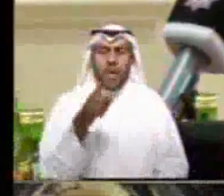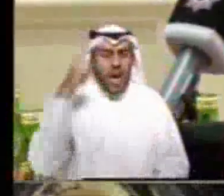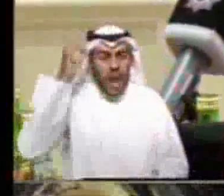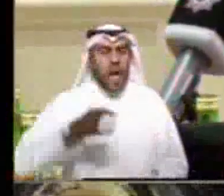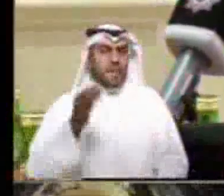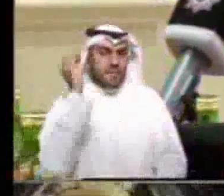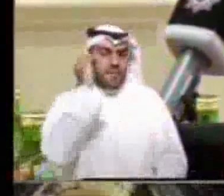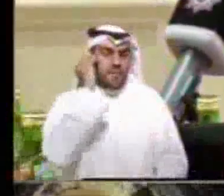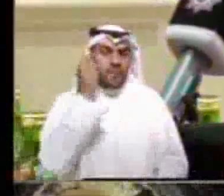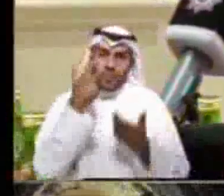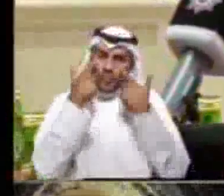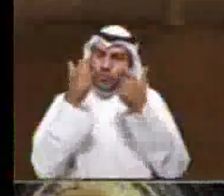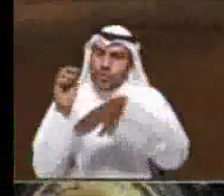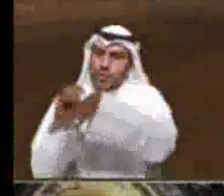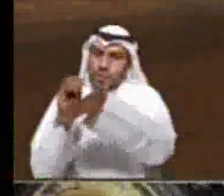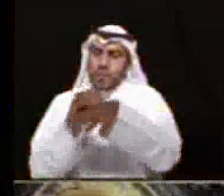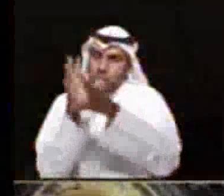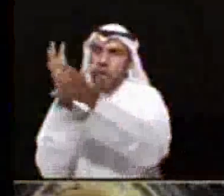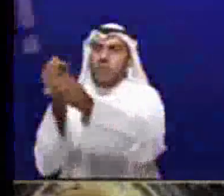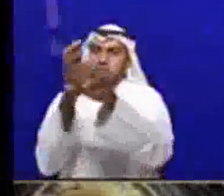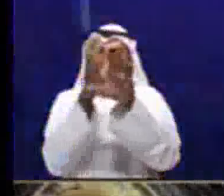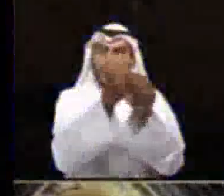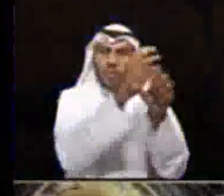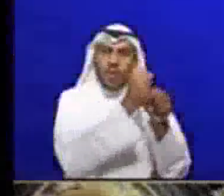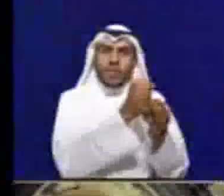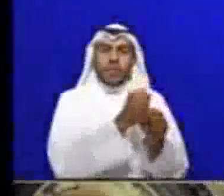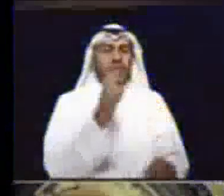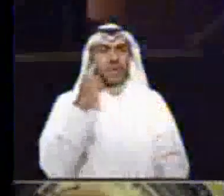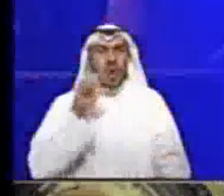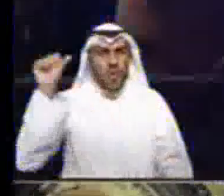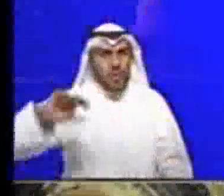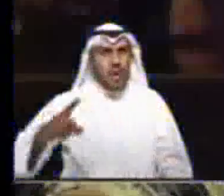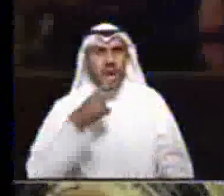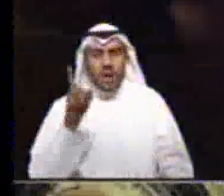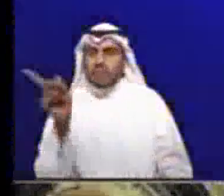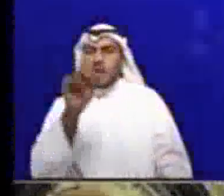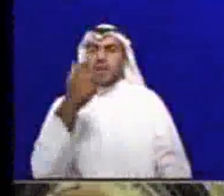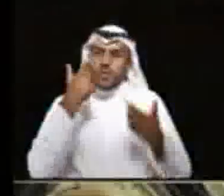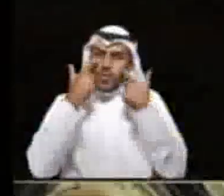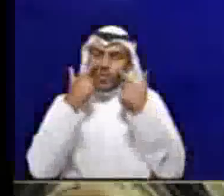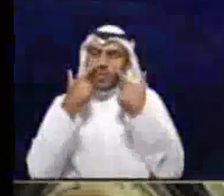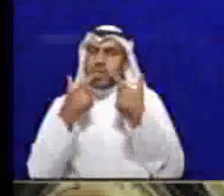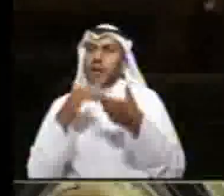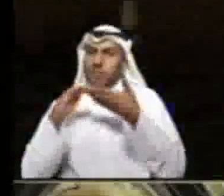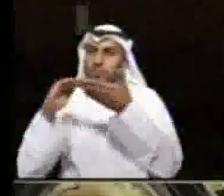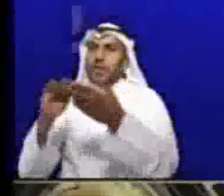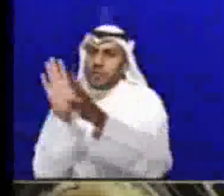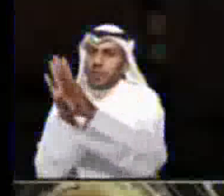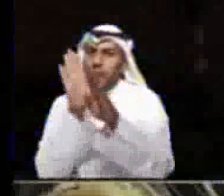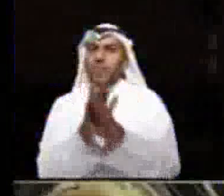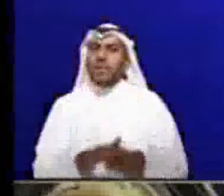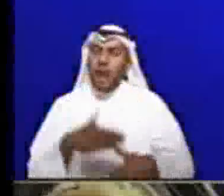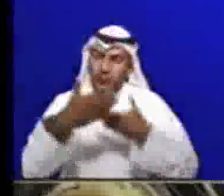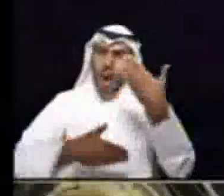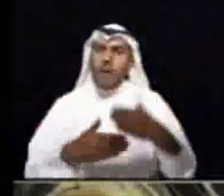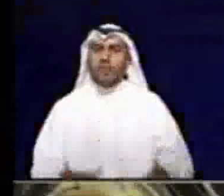شأنه أن يثبط من عزيمة وجهود الفرق الحكومية أو التطوعية، داعيا المواطنين والمقيمين